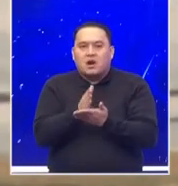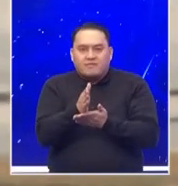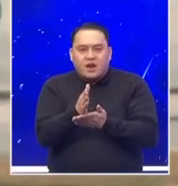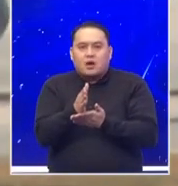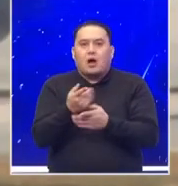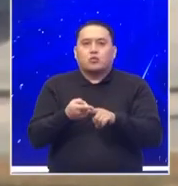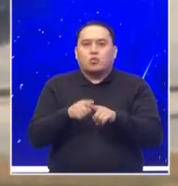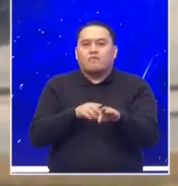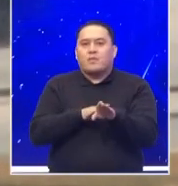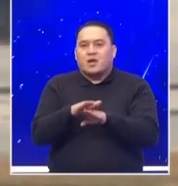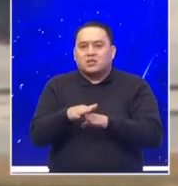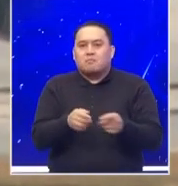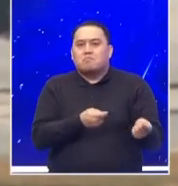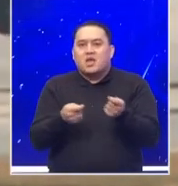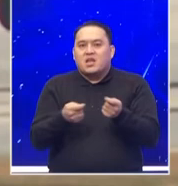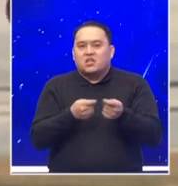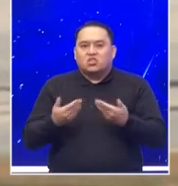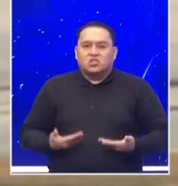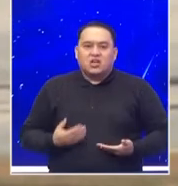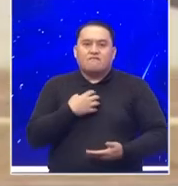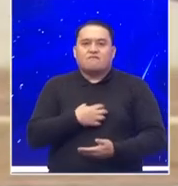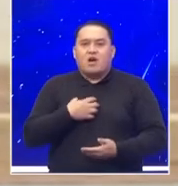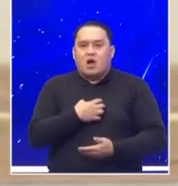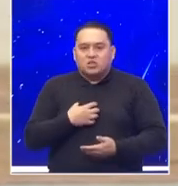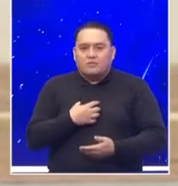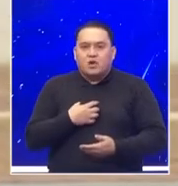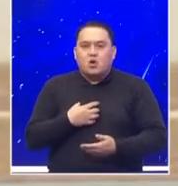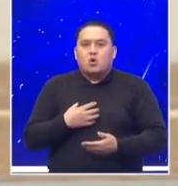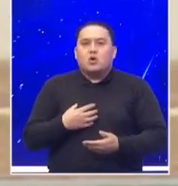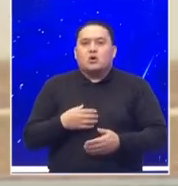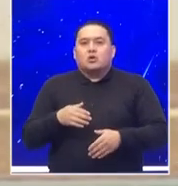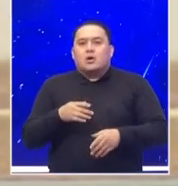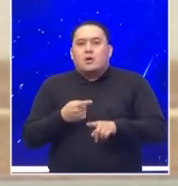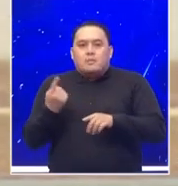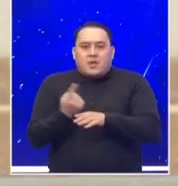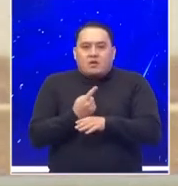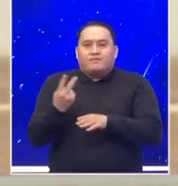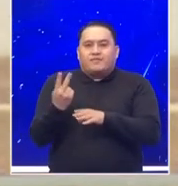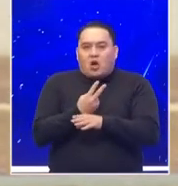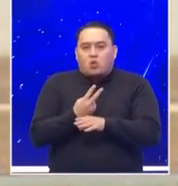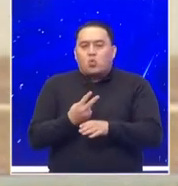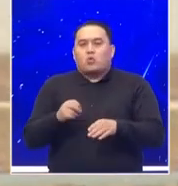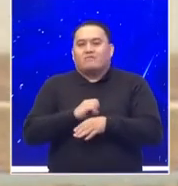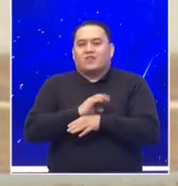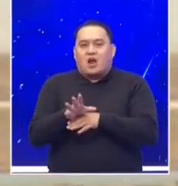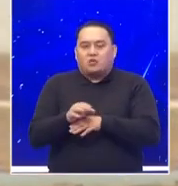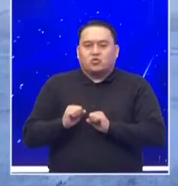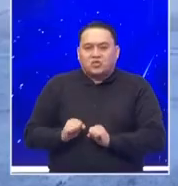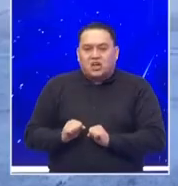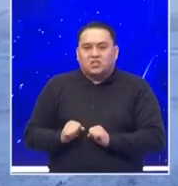по которым осуществляются перевозки жизненноважных грузов чтобы удержаться на плаву в первую и вторую волну коронавируса